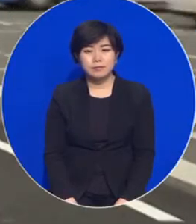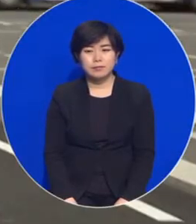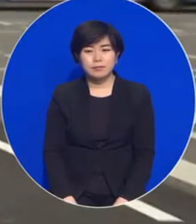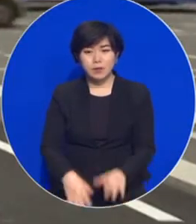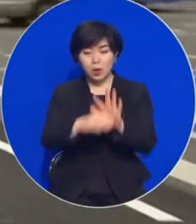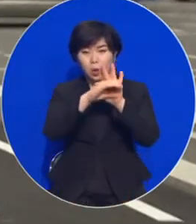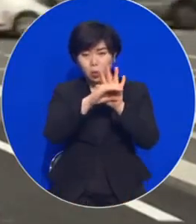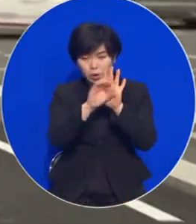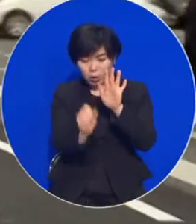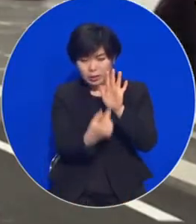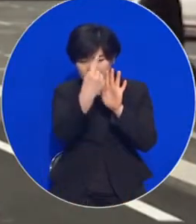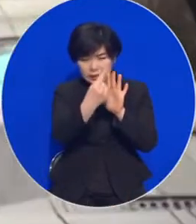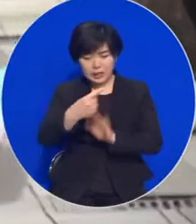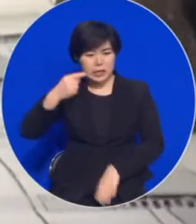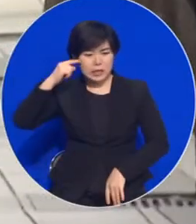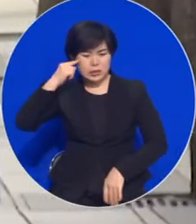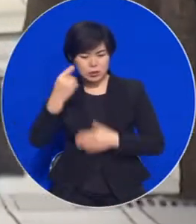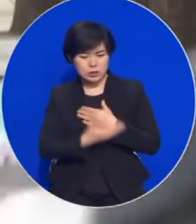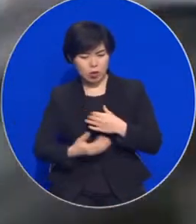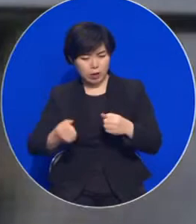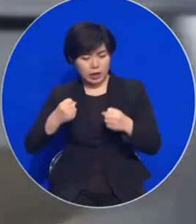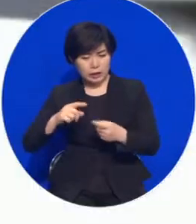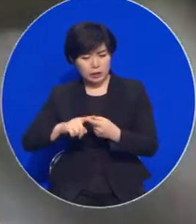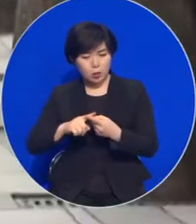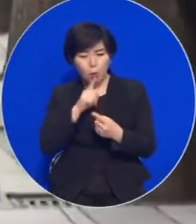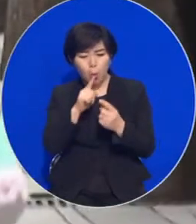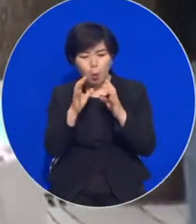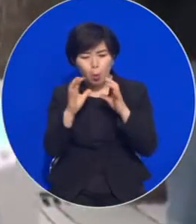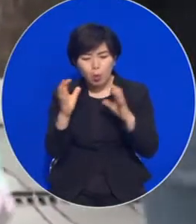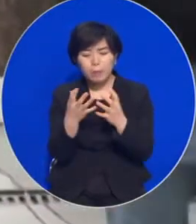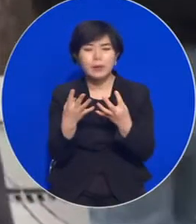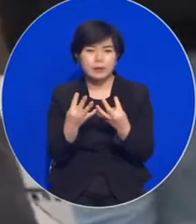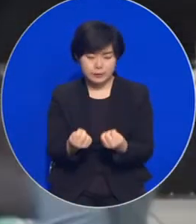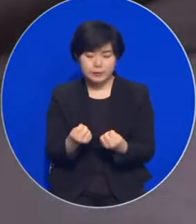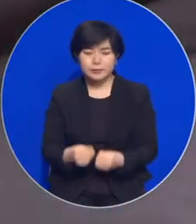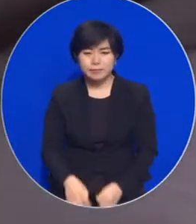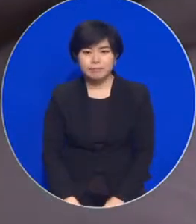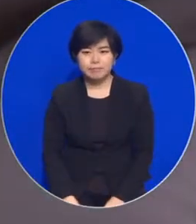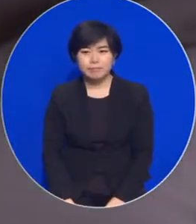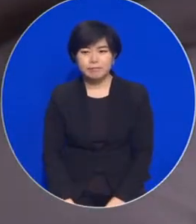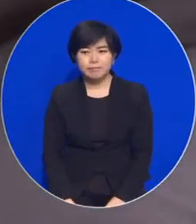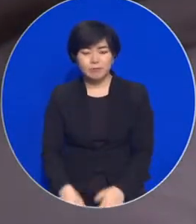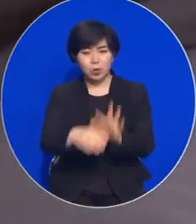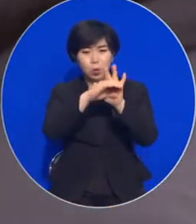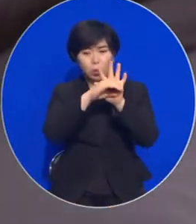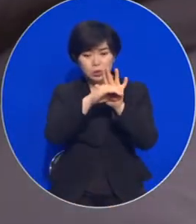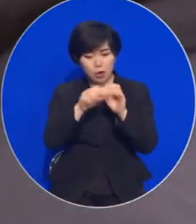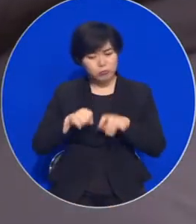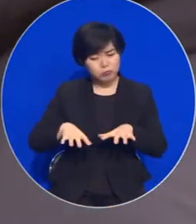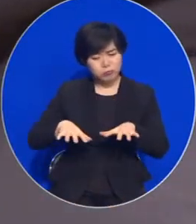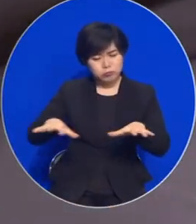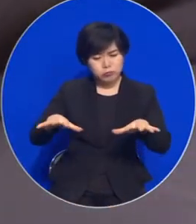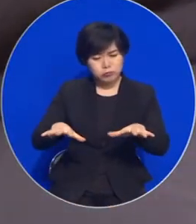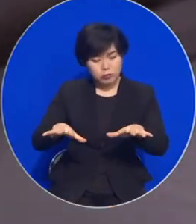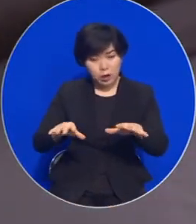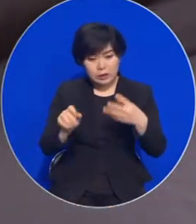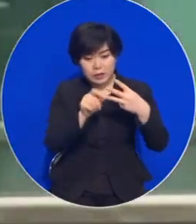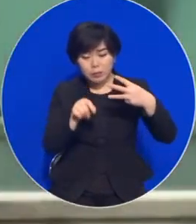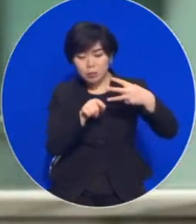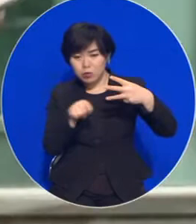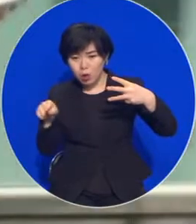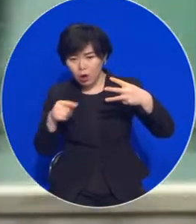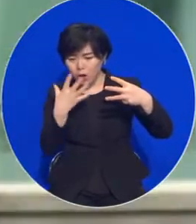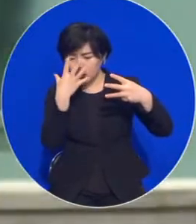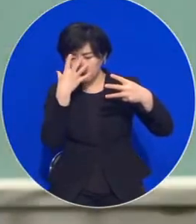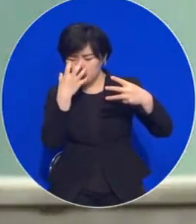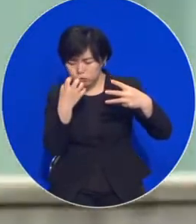코론 알고 를 계기로 정식 농장 복지는 새로운 화두로 떠올랐습니다 실제로 코로 날 구가 확산 1 지난해 3월 이후 우울